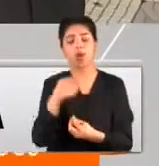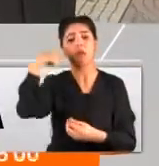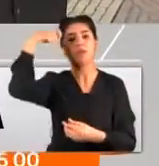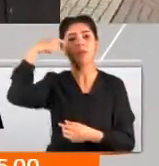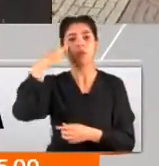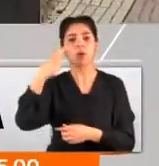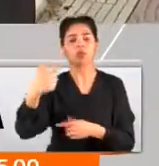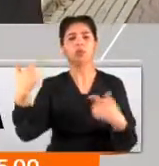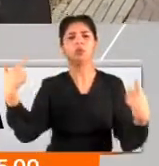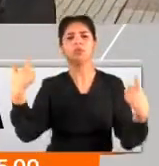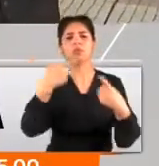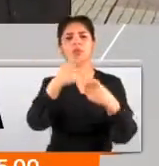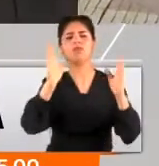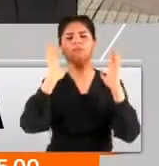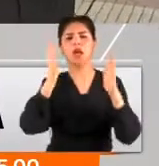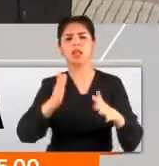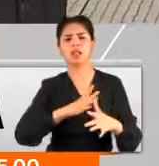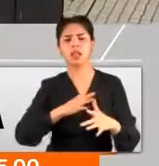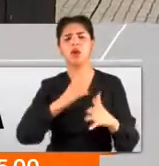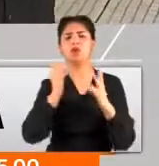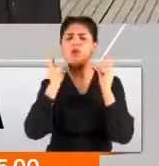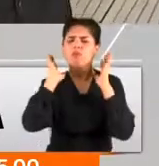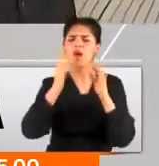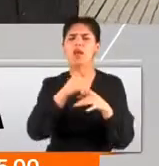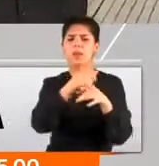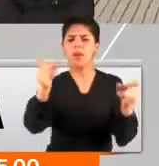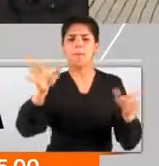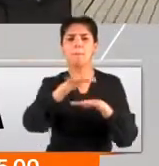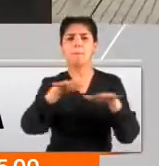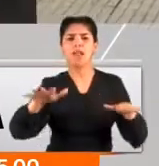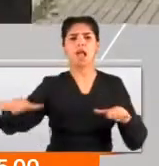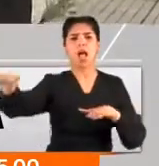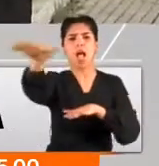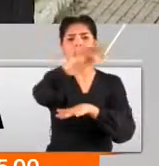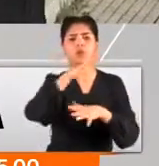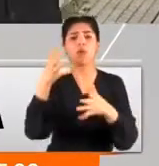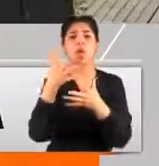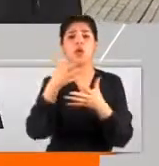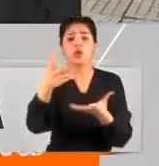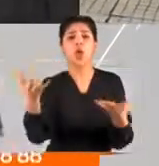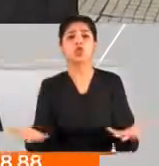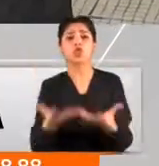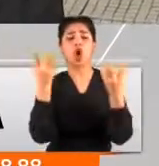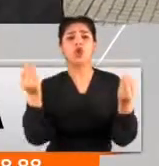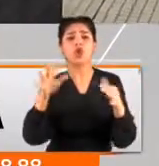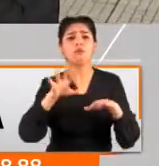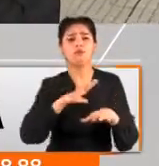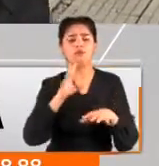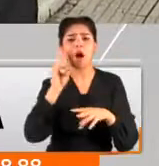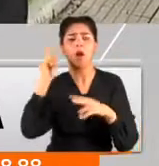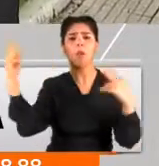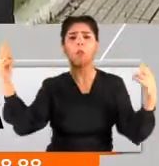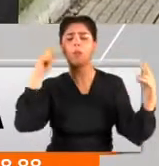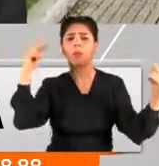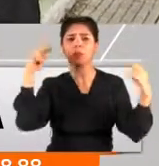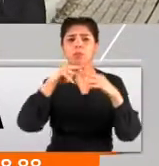adeta kurşunlar havada uçuştu. O kadar çok mermi sıkıldı ki masanın etrafında toz bulutu oluştu. Göz gözü görmedi. Taraflarca açılan